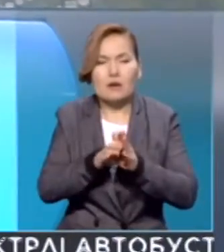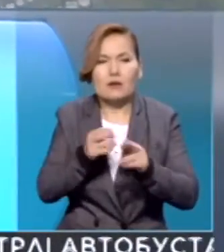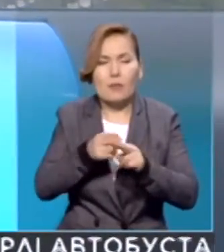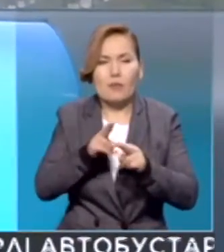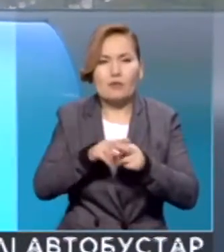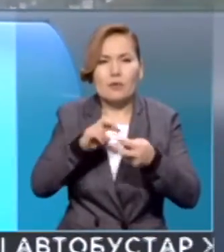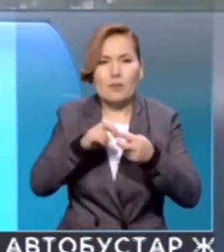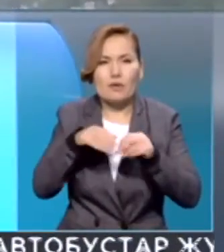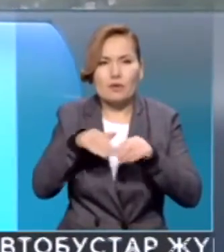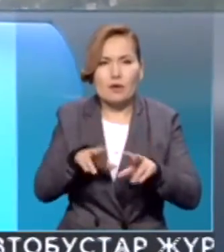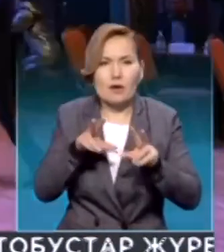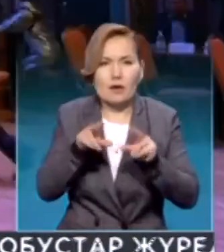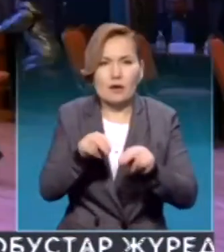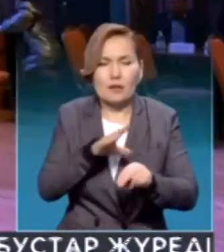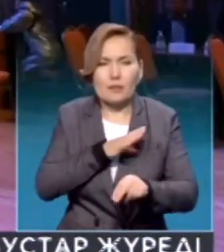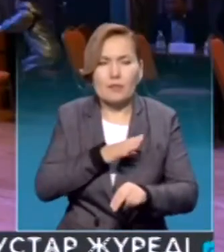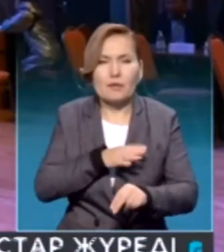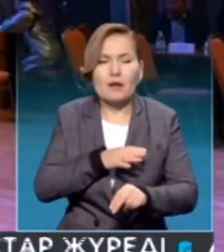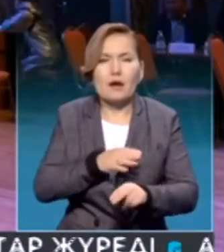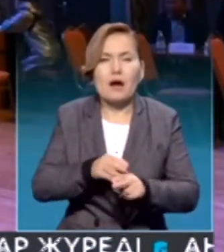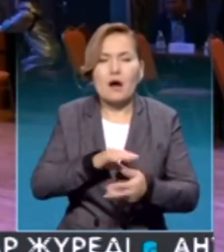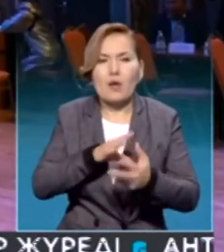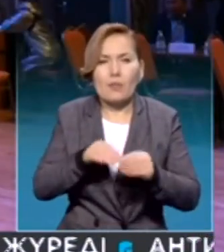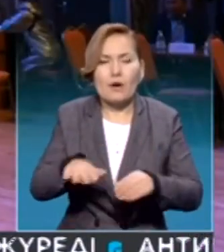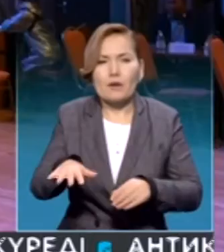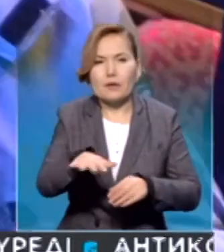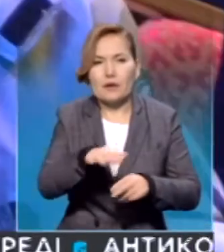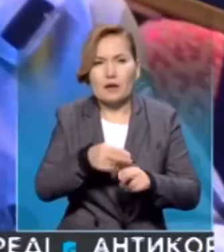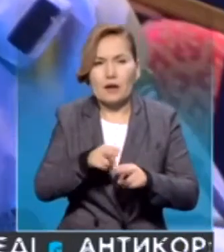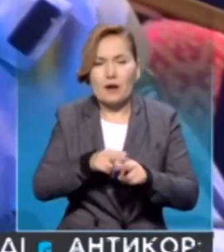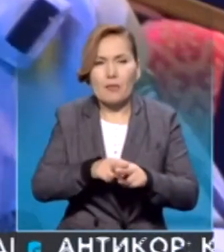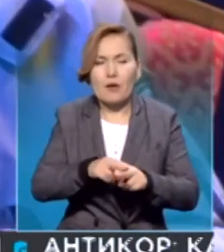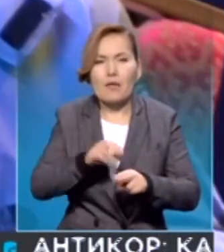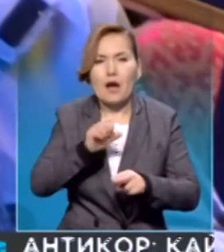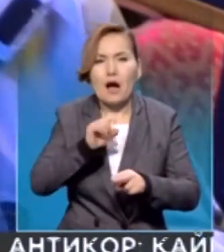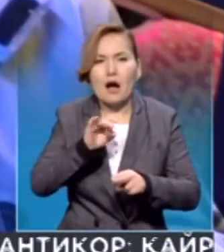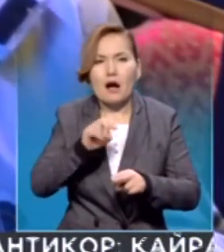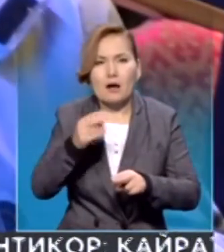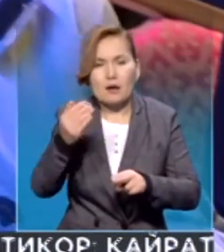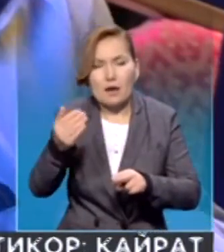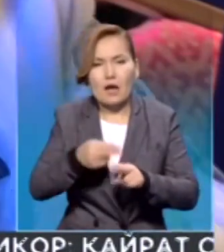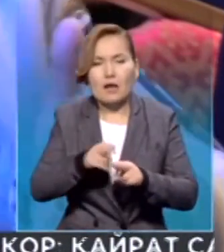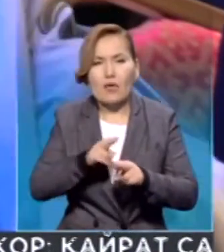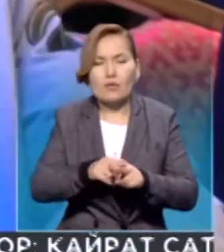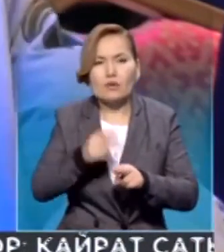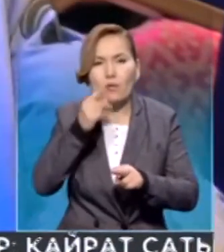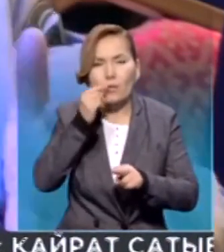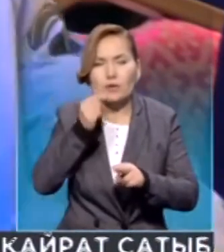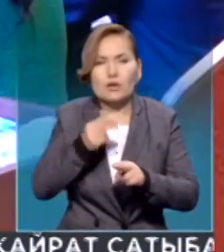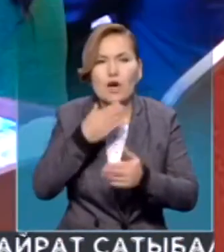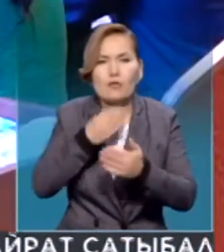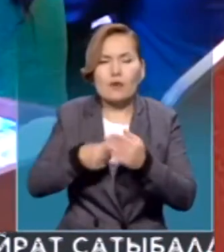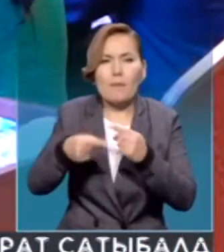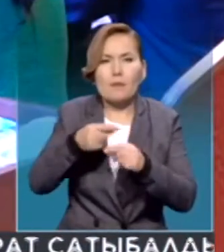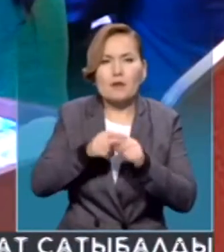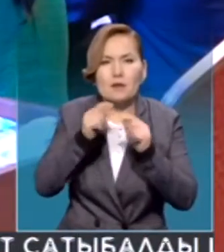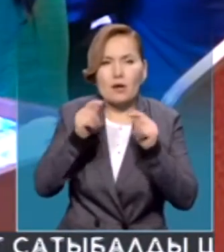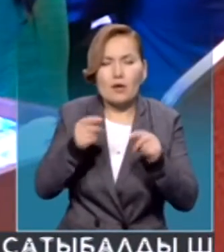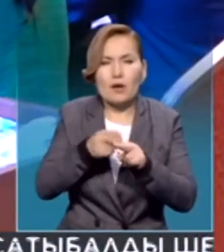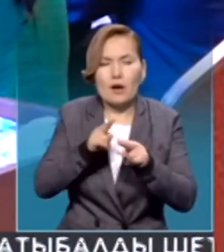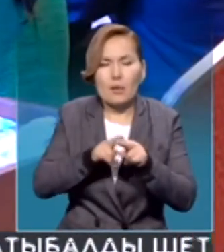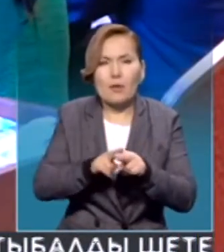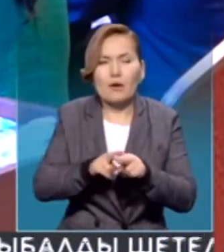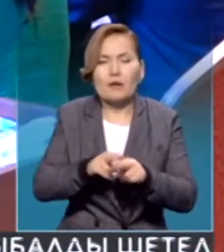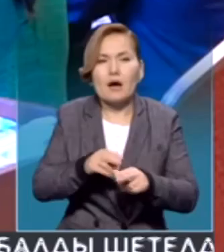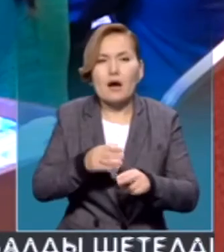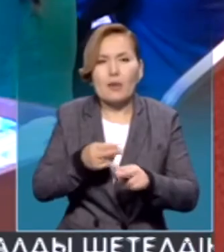қарастырды. Арал Жауылбаев автокөлік жөндеу шеберханасына ашқысы келеді. Осы мақсатпен былтыр кәсіпкерлік курсында оқып арнайы сертификат